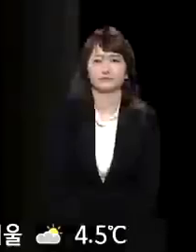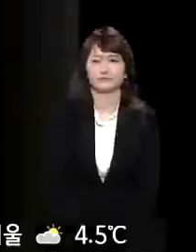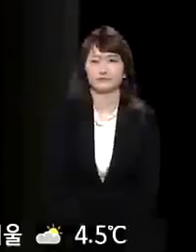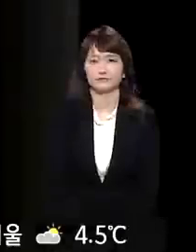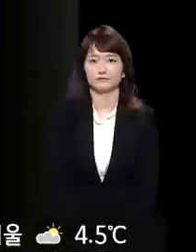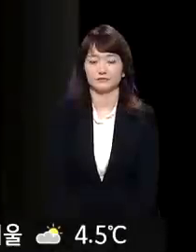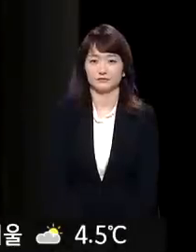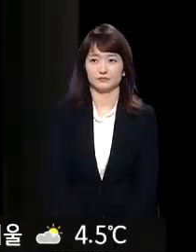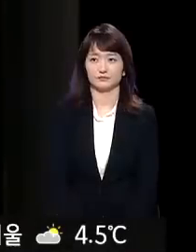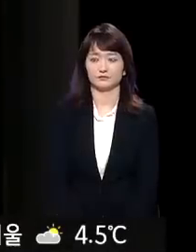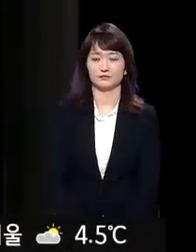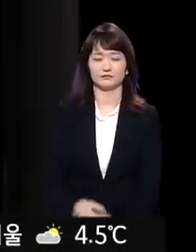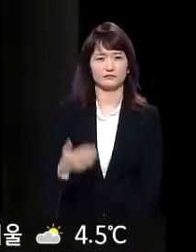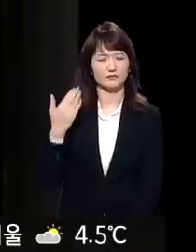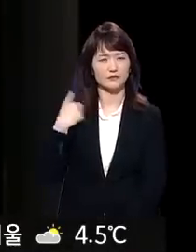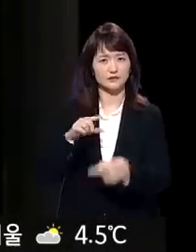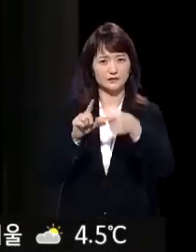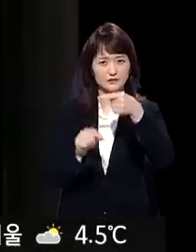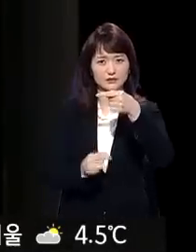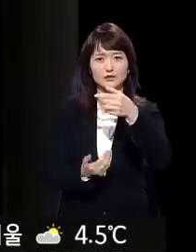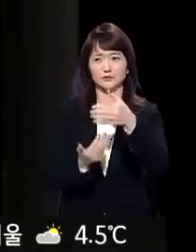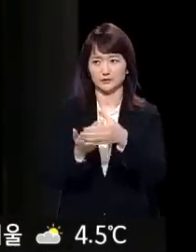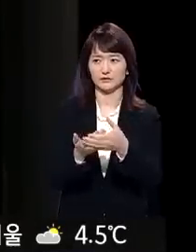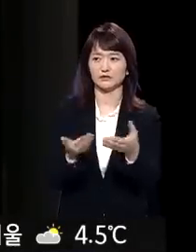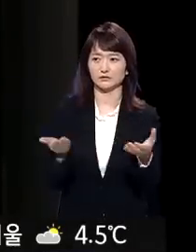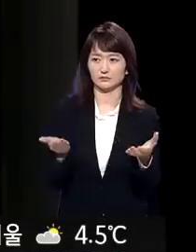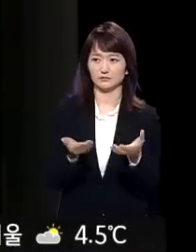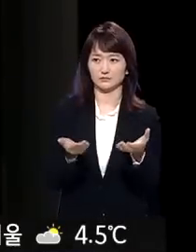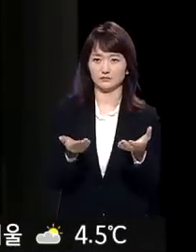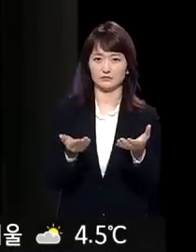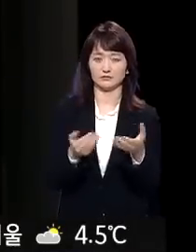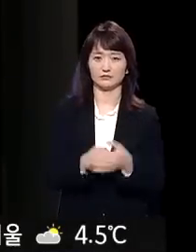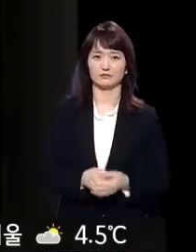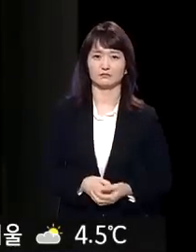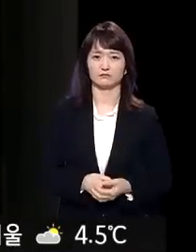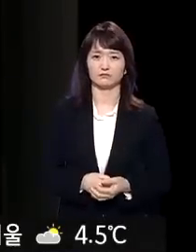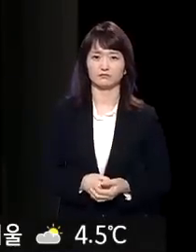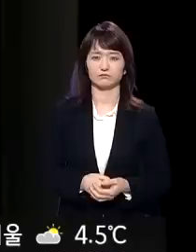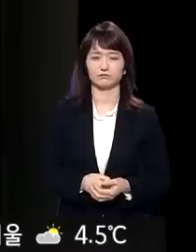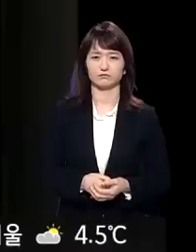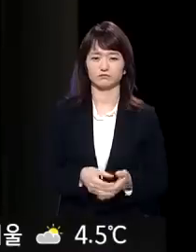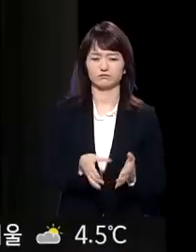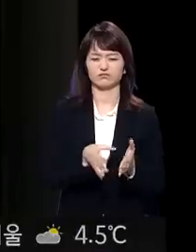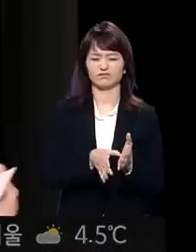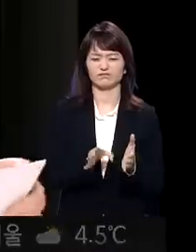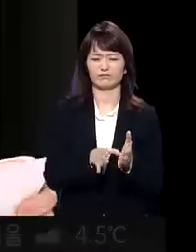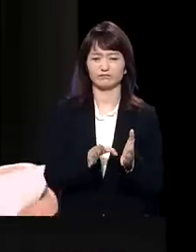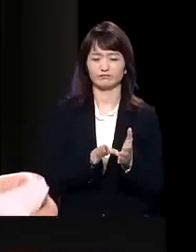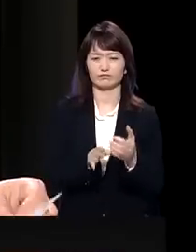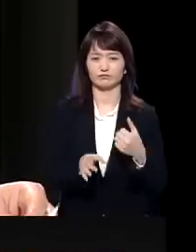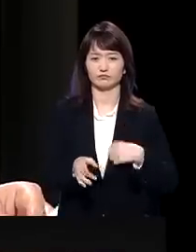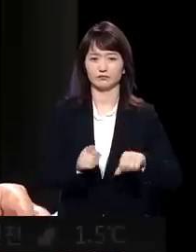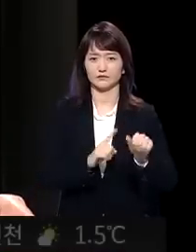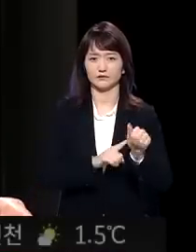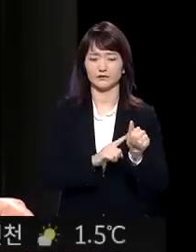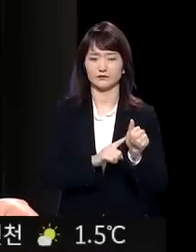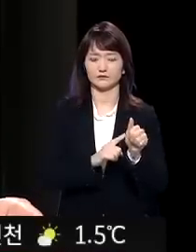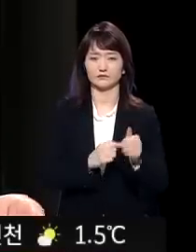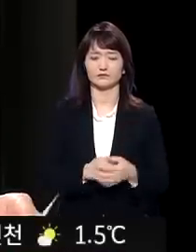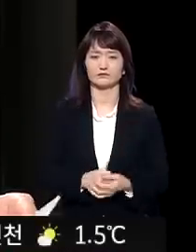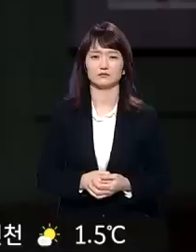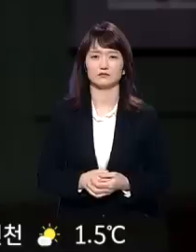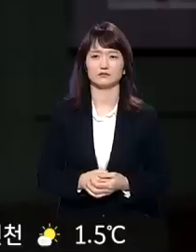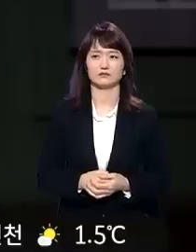자, 지난 1월에 벌어진 사건이네요. 정말 또 폐륜 범죄인데 자, 일단 그때로 돌아가 볼까요? 네,